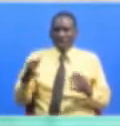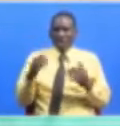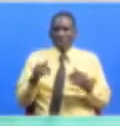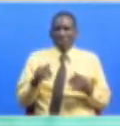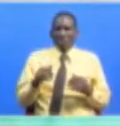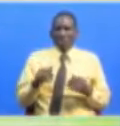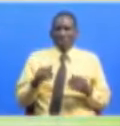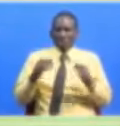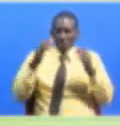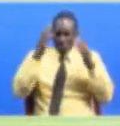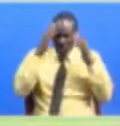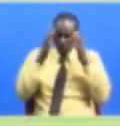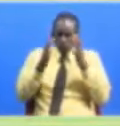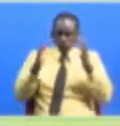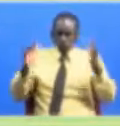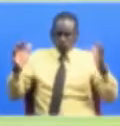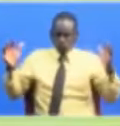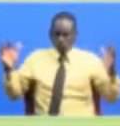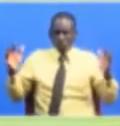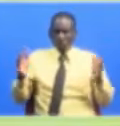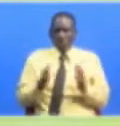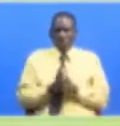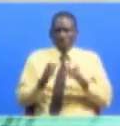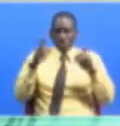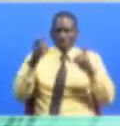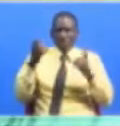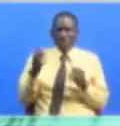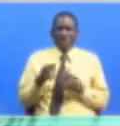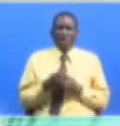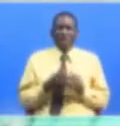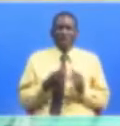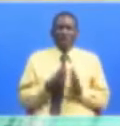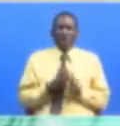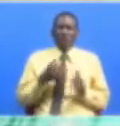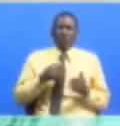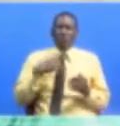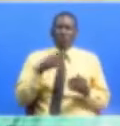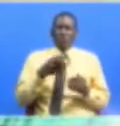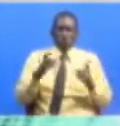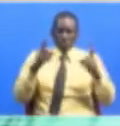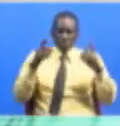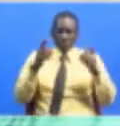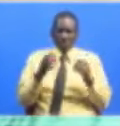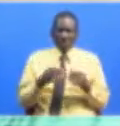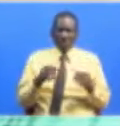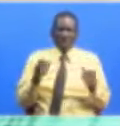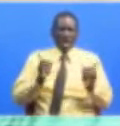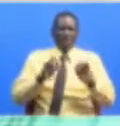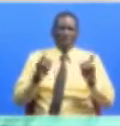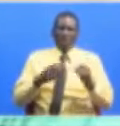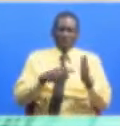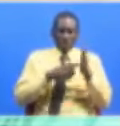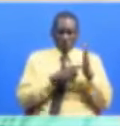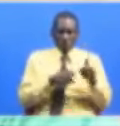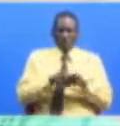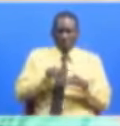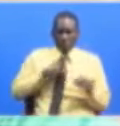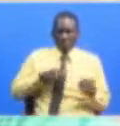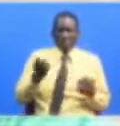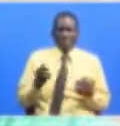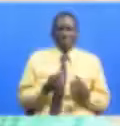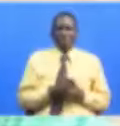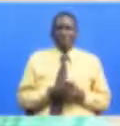kishwa imefula kama barune. Kuna picha ziko hapo. Na sorry to say, hizo picha sikuwahi kuonesha hata mama